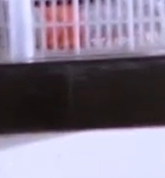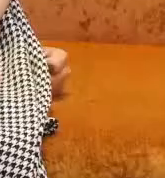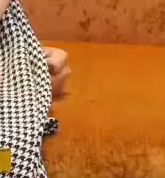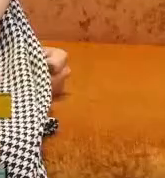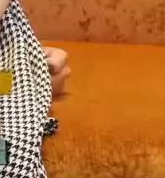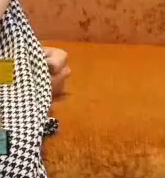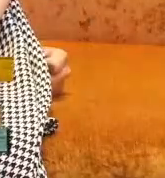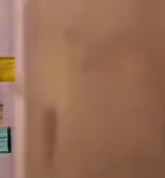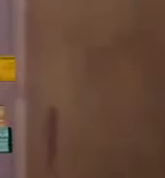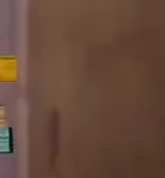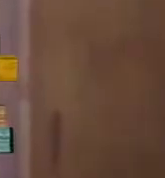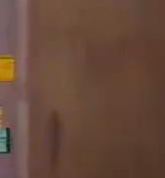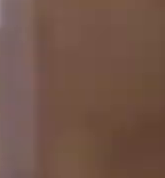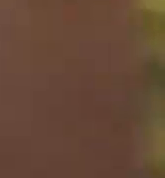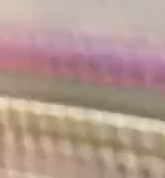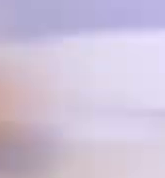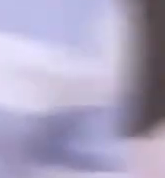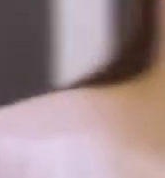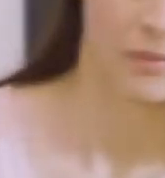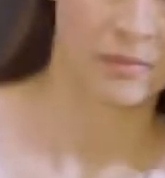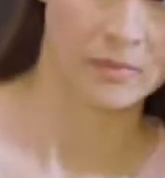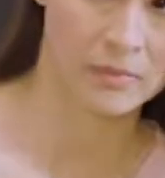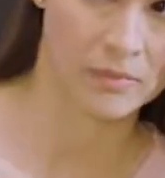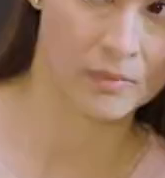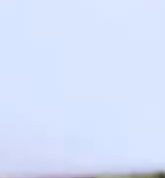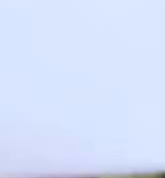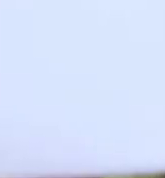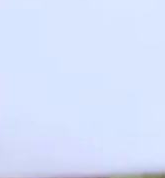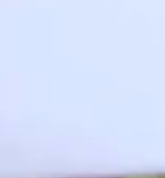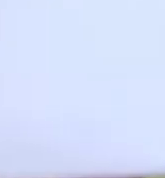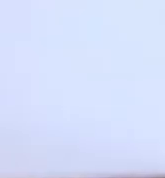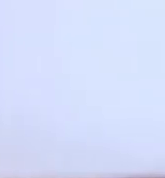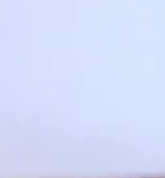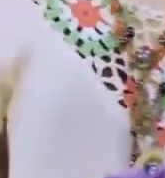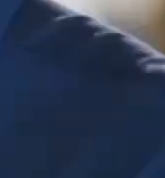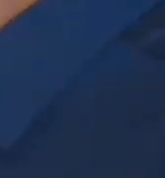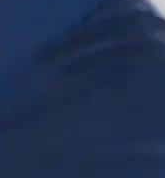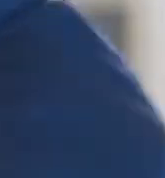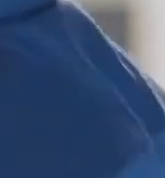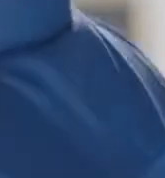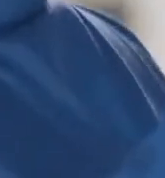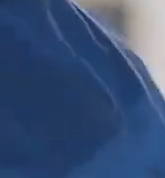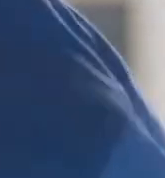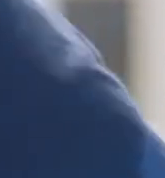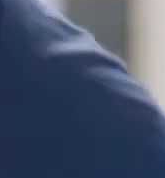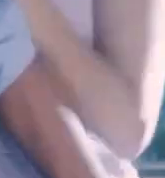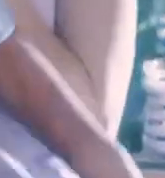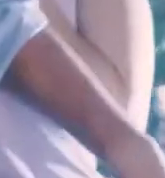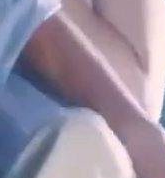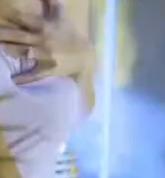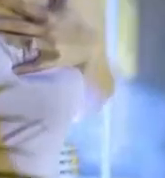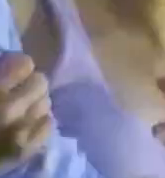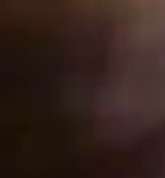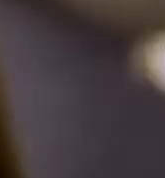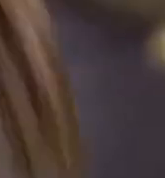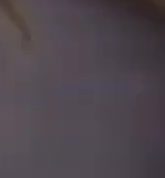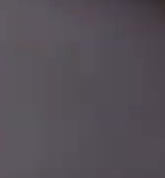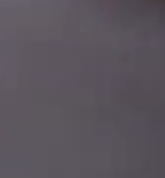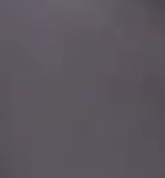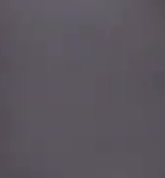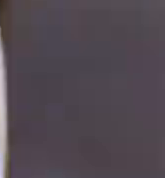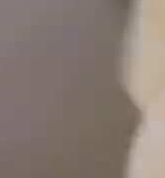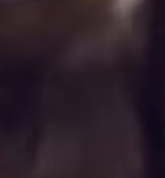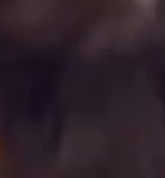Hey! Bonggang guests? Check! May masamang espiritu sa bahay na ito. There's no multo.